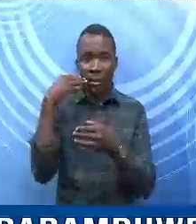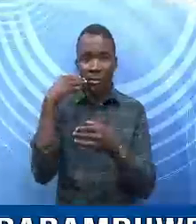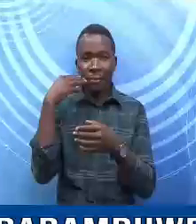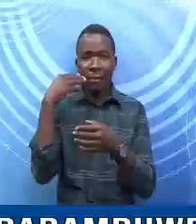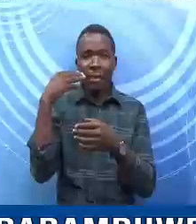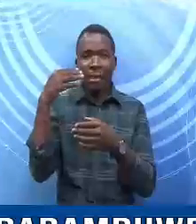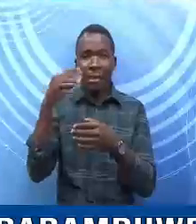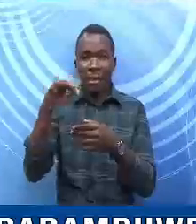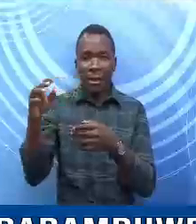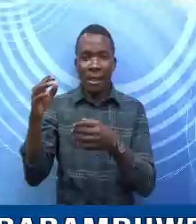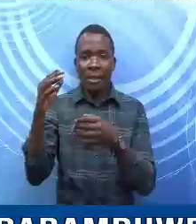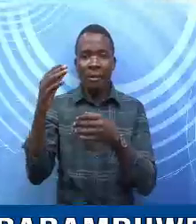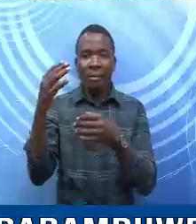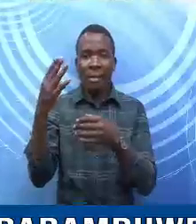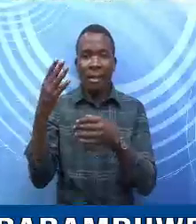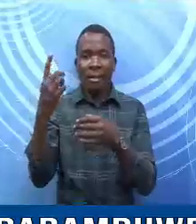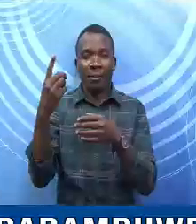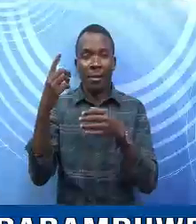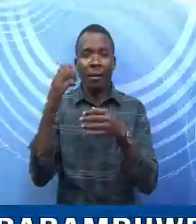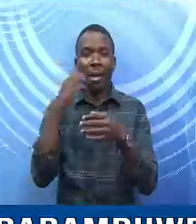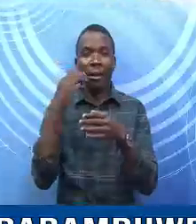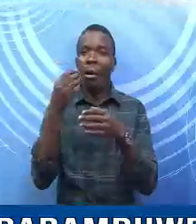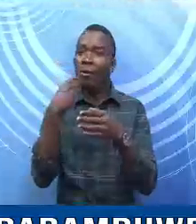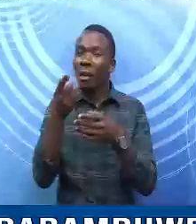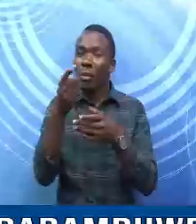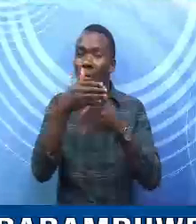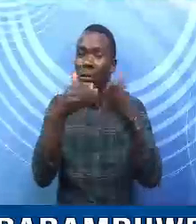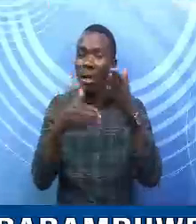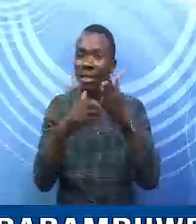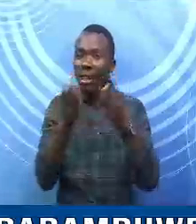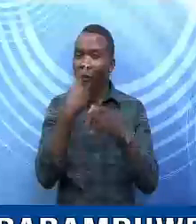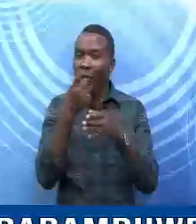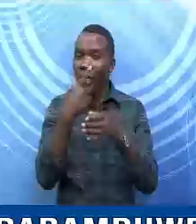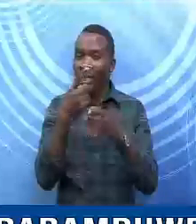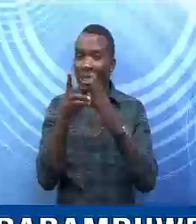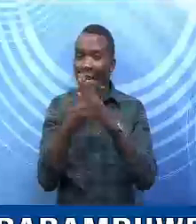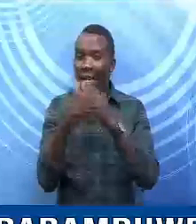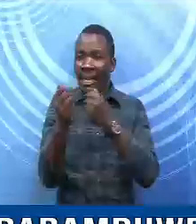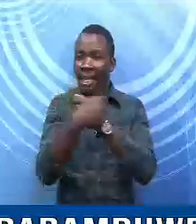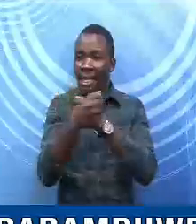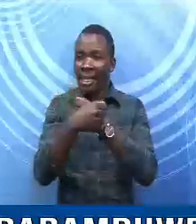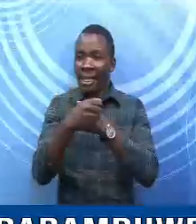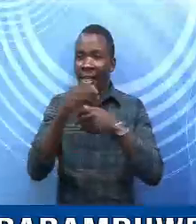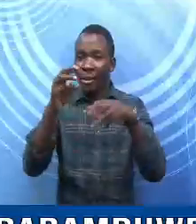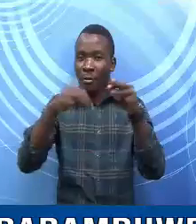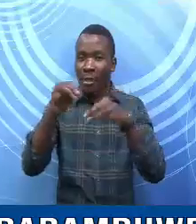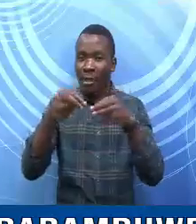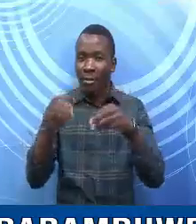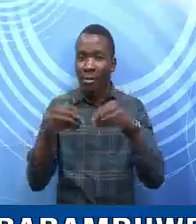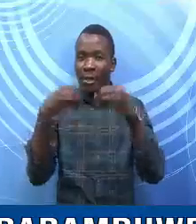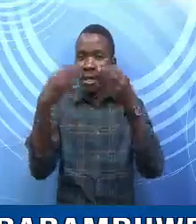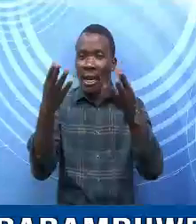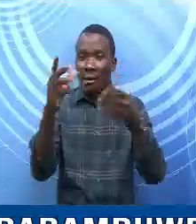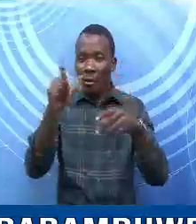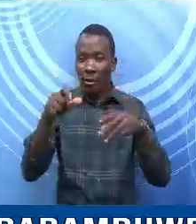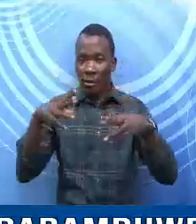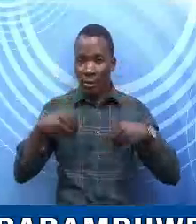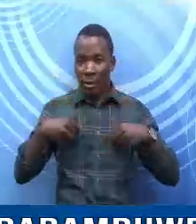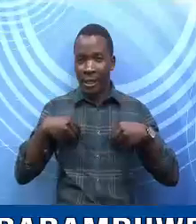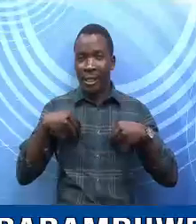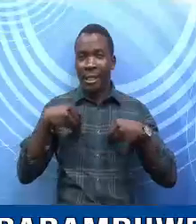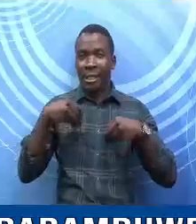241,500 aho bavuga ko bubatse farumasi y'akarere ka Rubavu ku isoko ryari ryahawe rwiyemezamirimo ufite sosiyete yitwa Senior